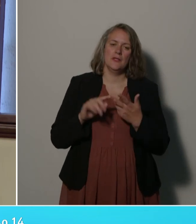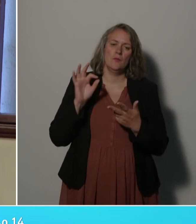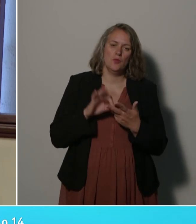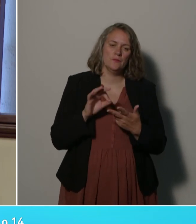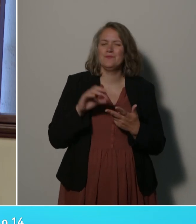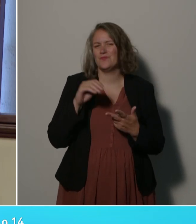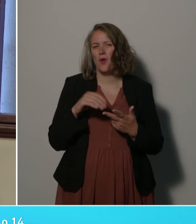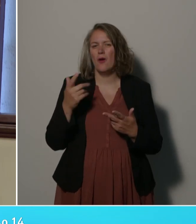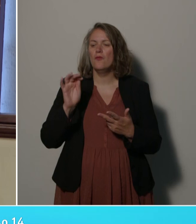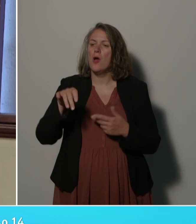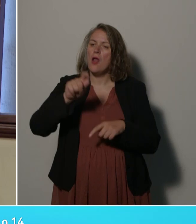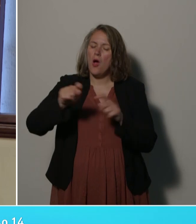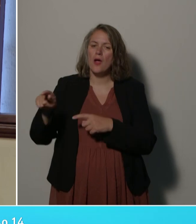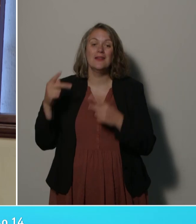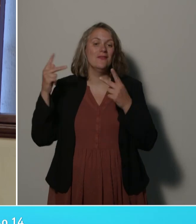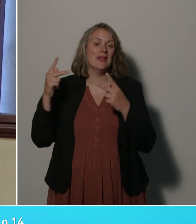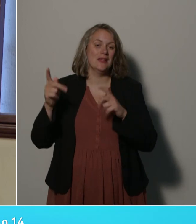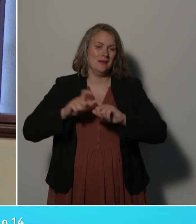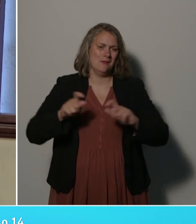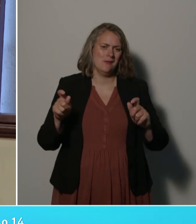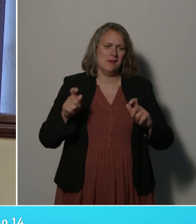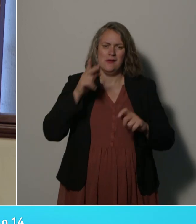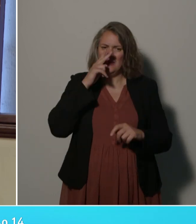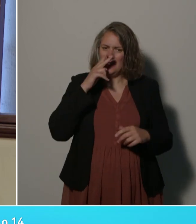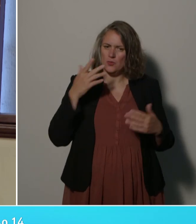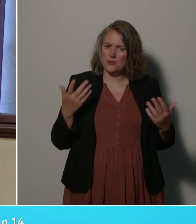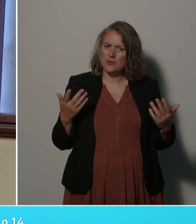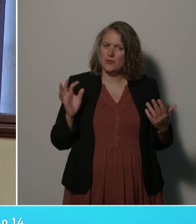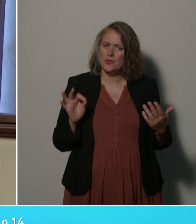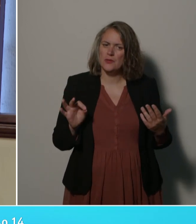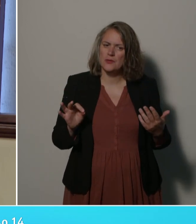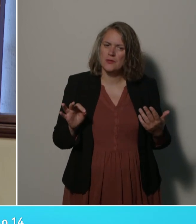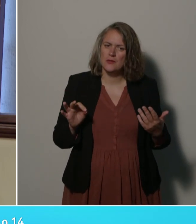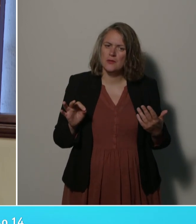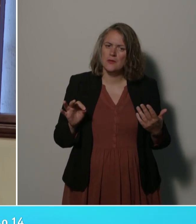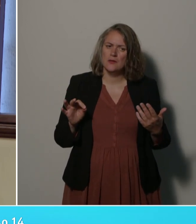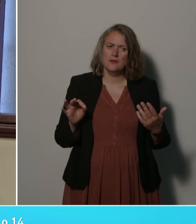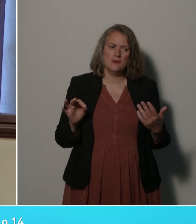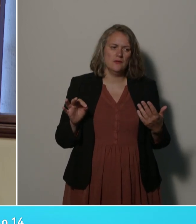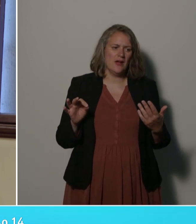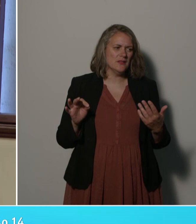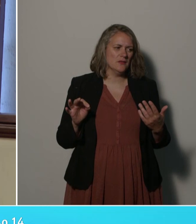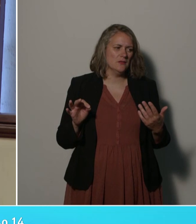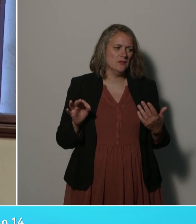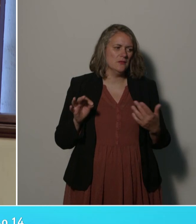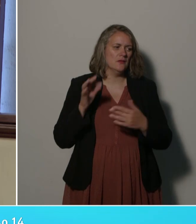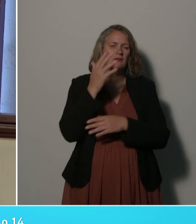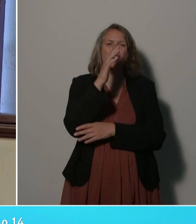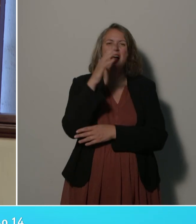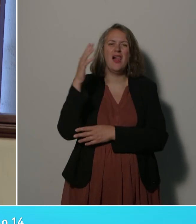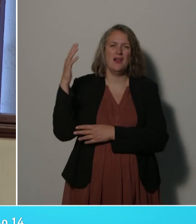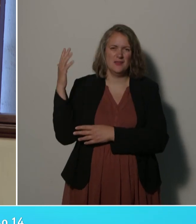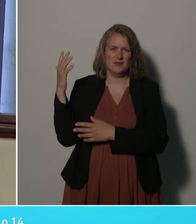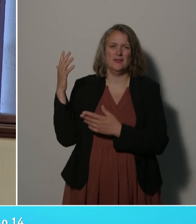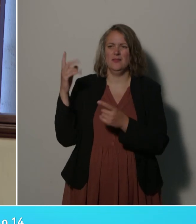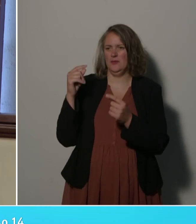ein Punkt, der die Menschen bewegt, ist tatsächlich die Frage, wie geht es mit diesem Wald weiter. Ne? Die Bauordnung schreibt ganz klar vor, 30 Meter um